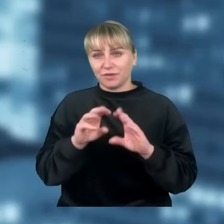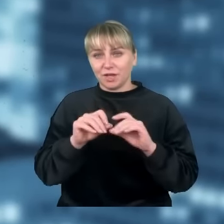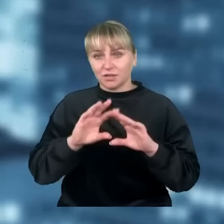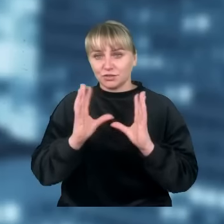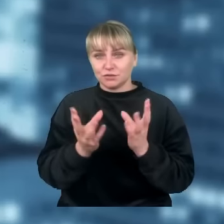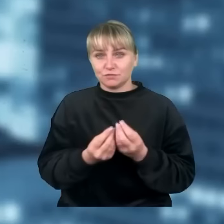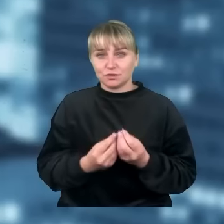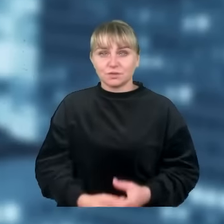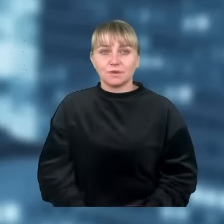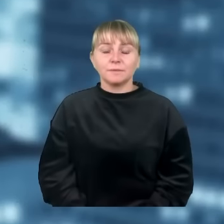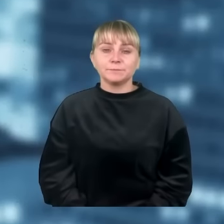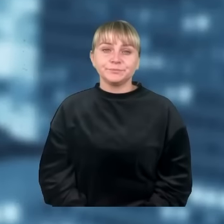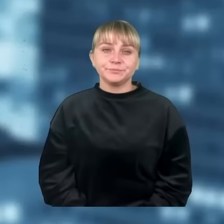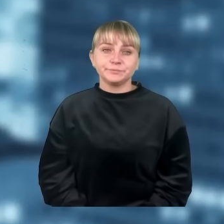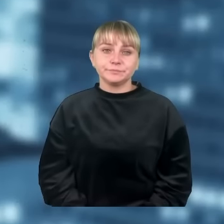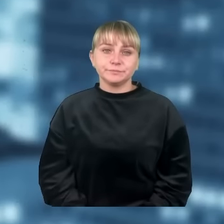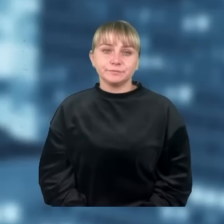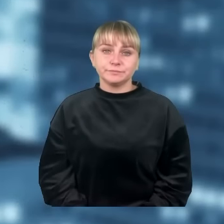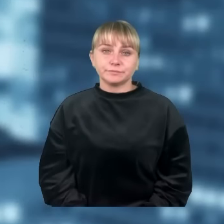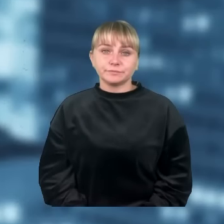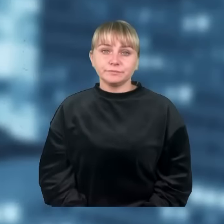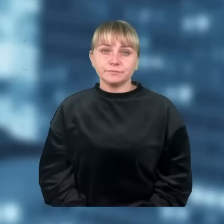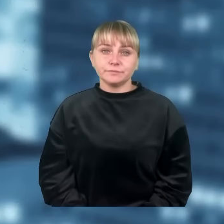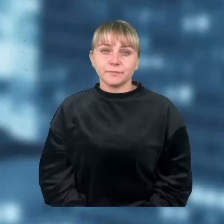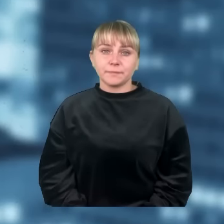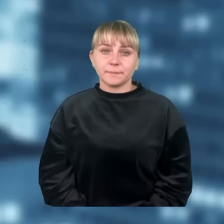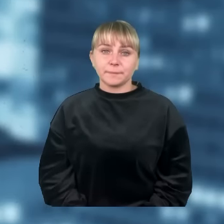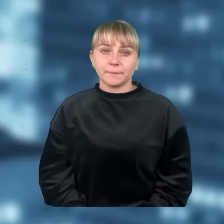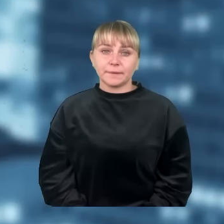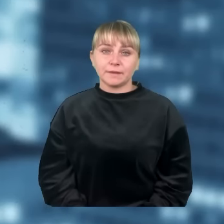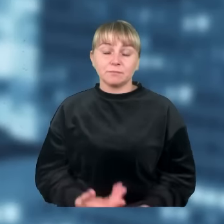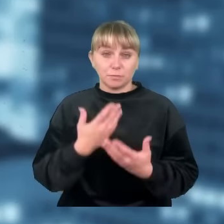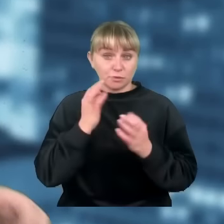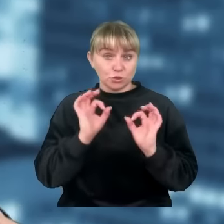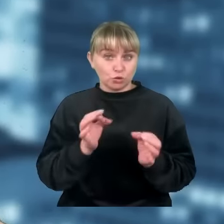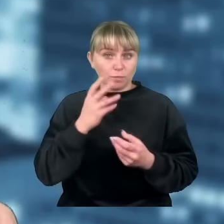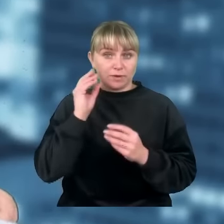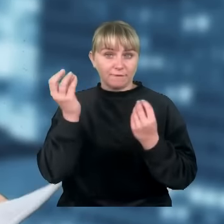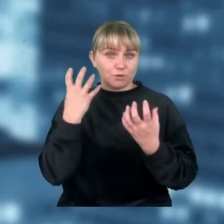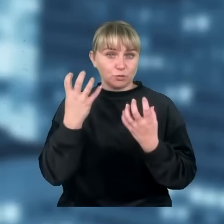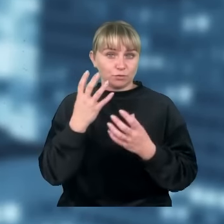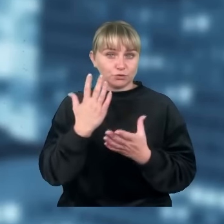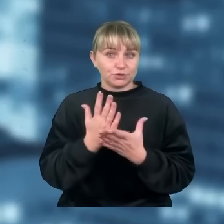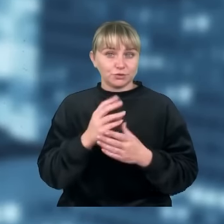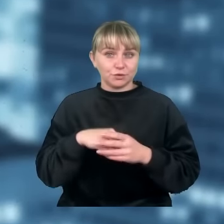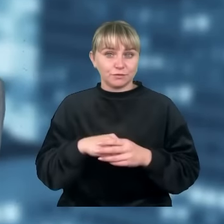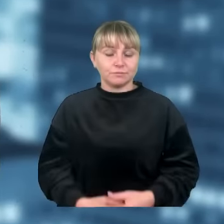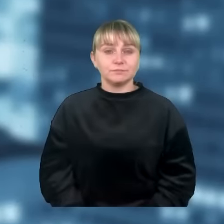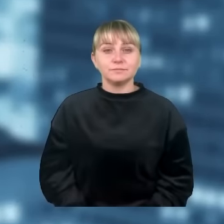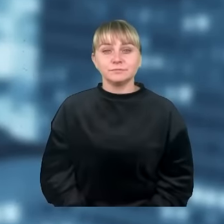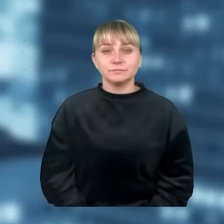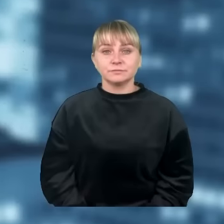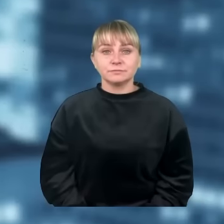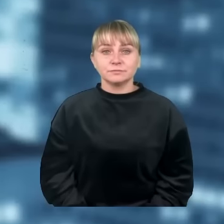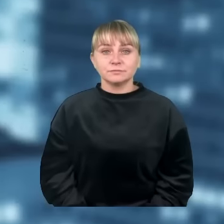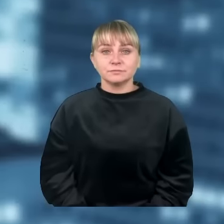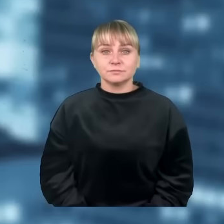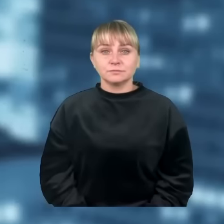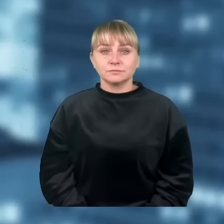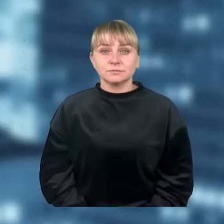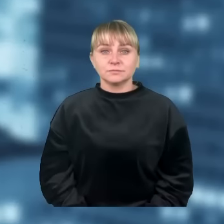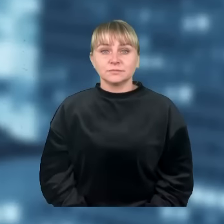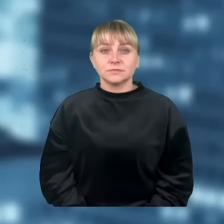tak. Jest kilka takich. Ja same dobre wiadomości dzisiaj. Jest kilka takich wiadomości, przy których ja bym bardzo uprzejmie